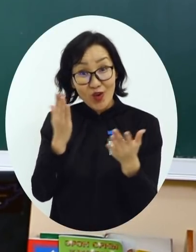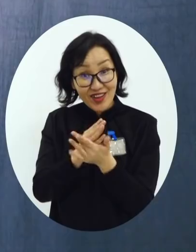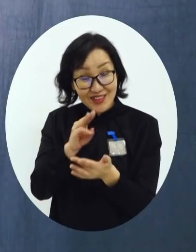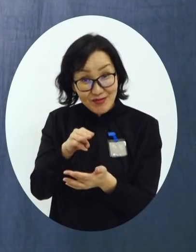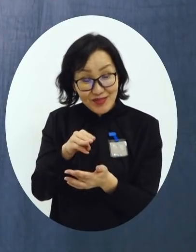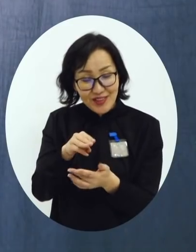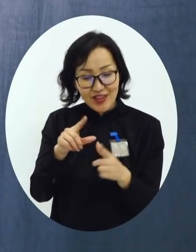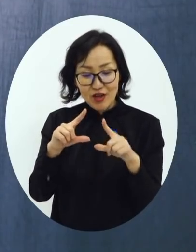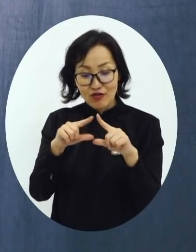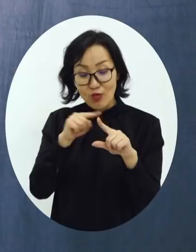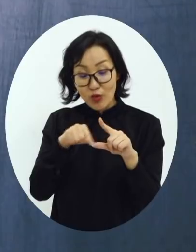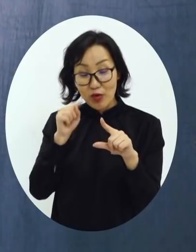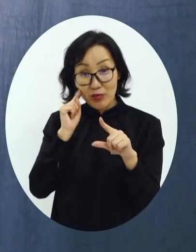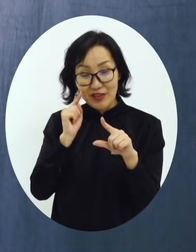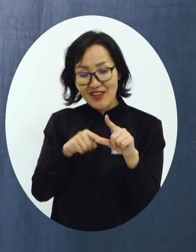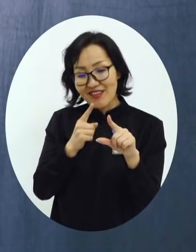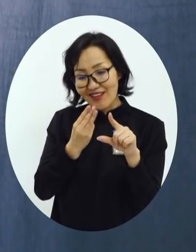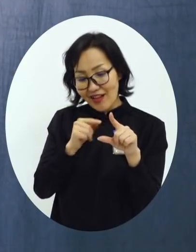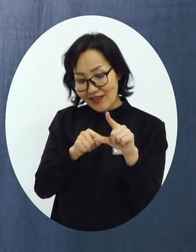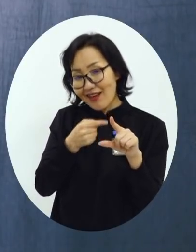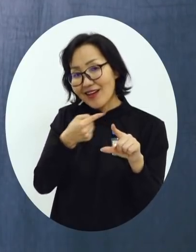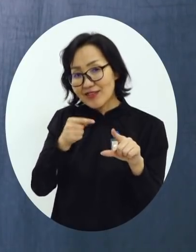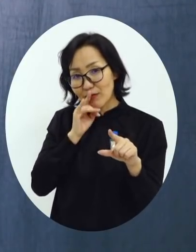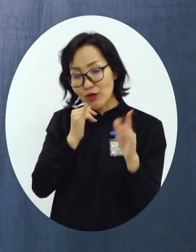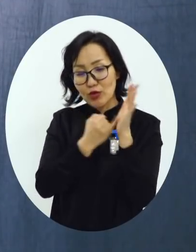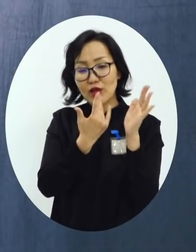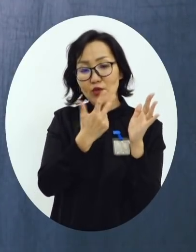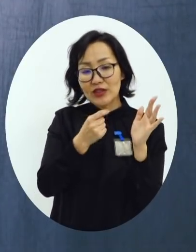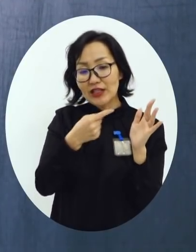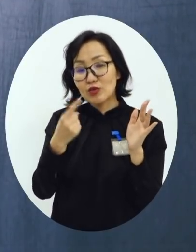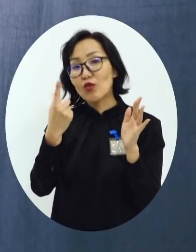вэ? Хүрээний уртаасаа мэдэгдэж байгаа нэг талаа хасчээ.